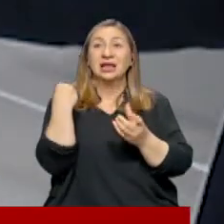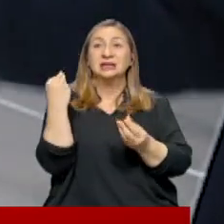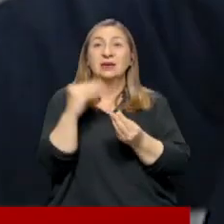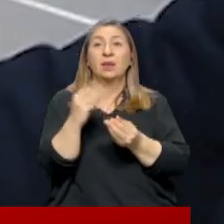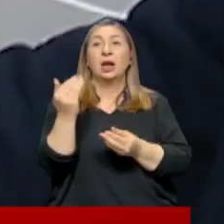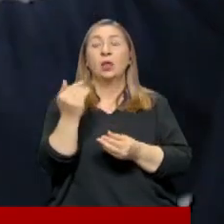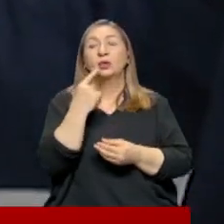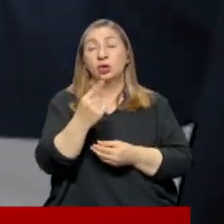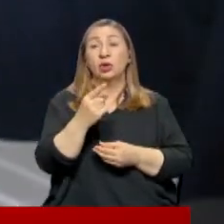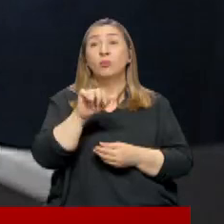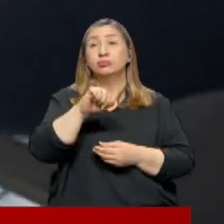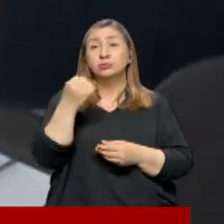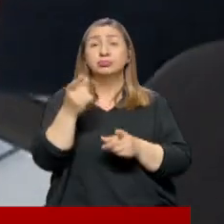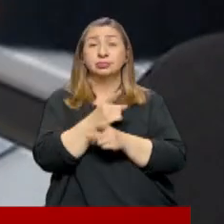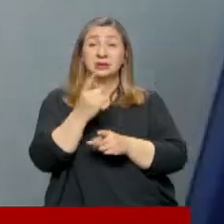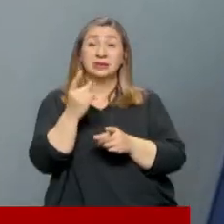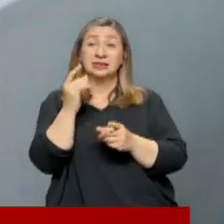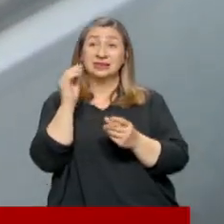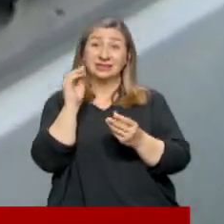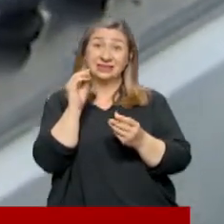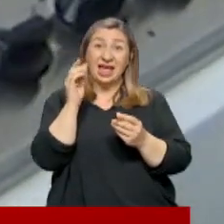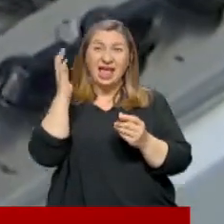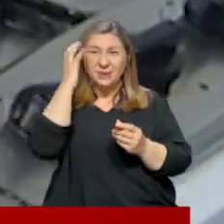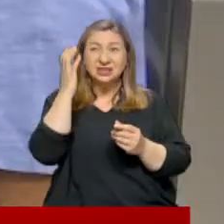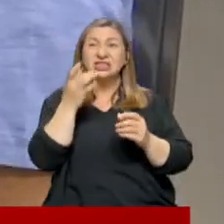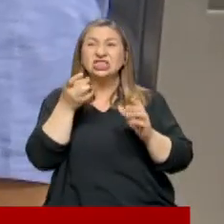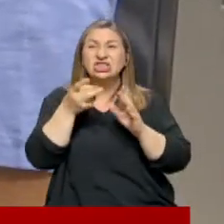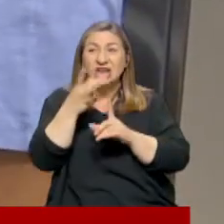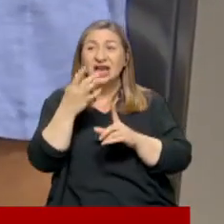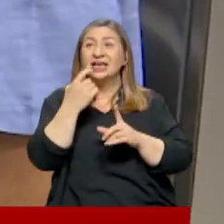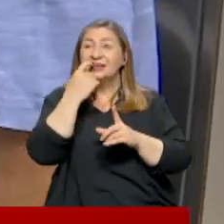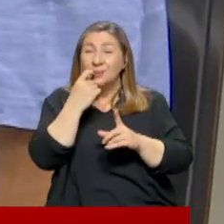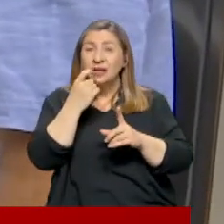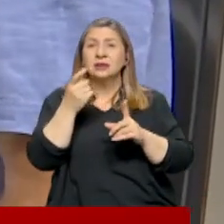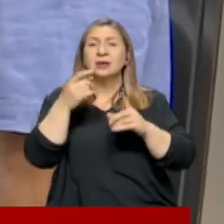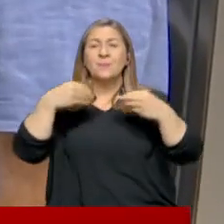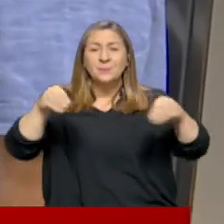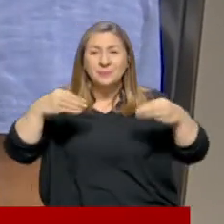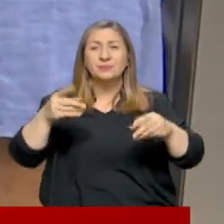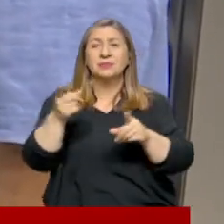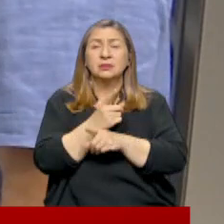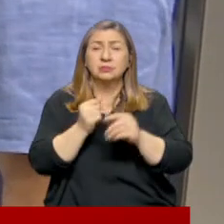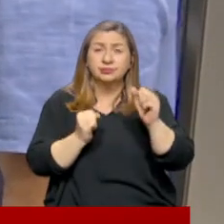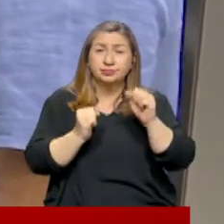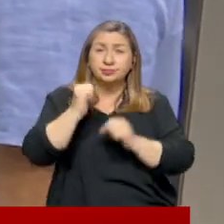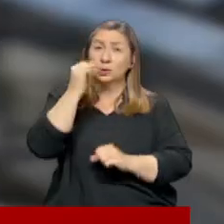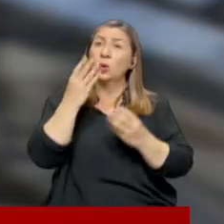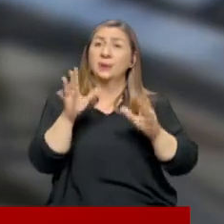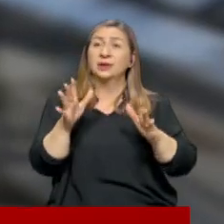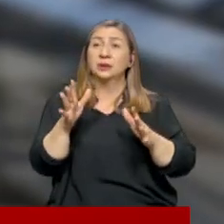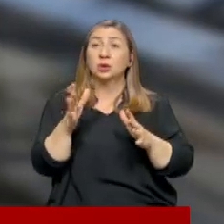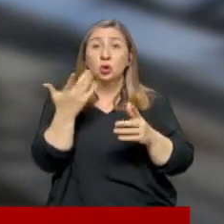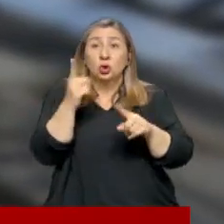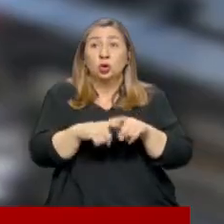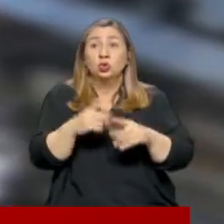sinyalini verdi. Beyaz eşya sanayicilerine göre başta çelik, ham madde sıkıntısının sürmesi nedeniyle fiyatlar daha da artabilir.